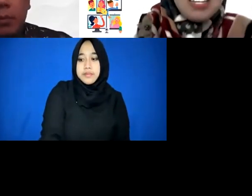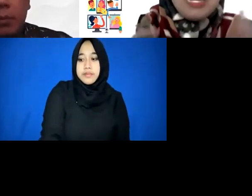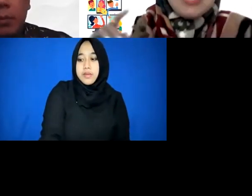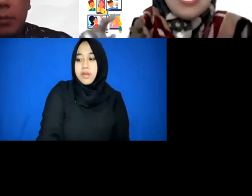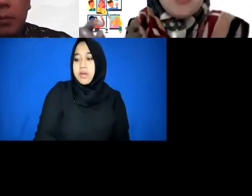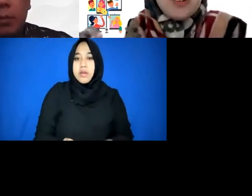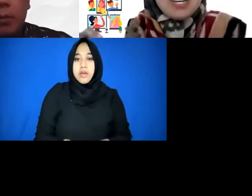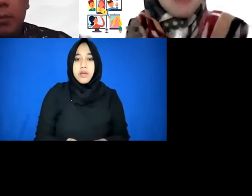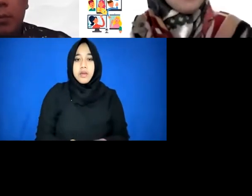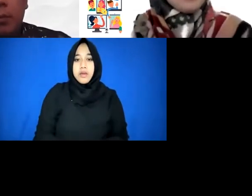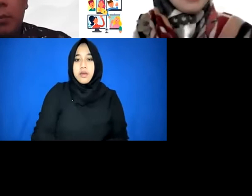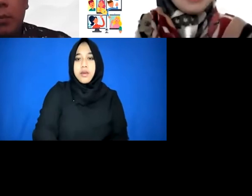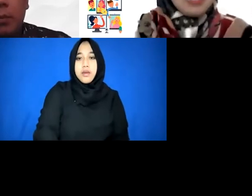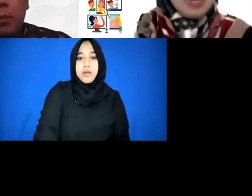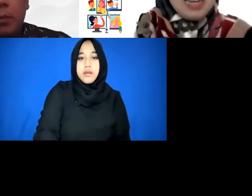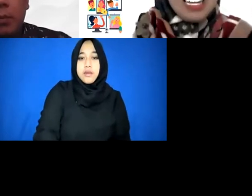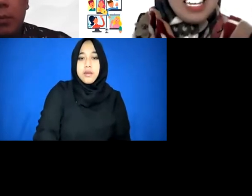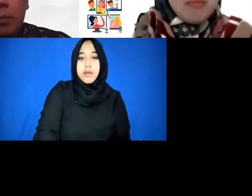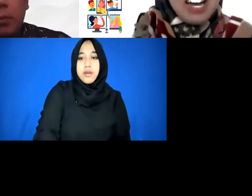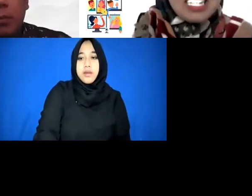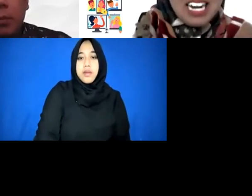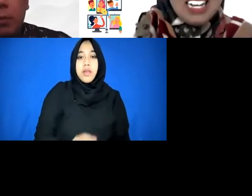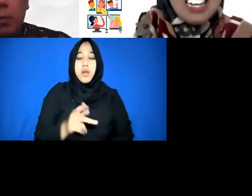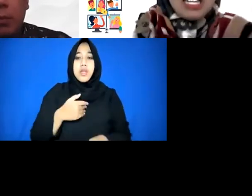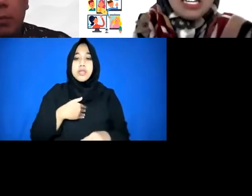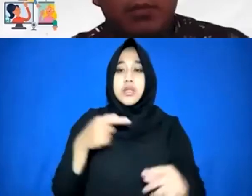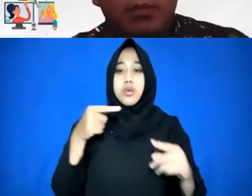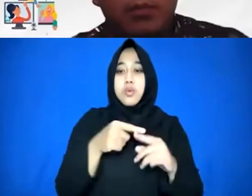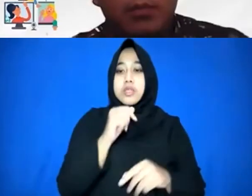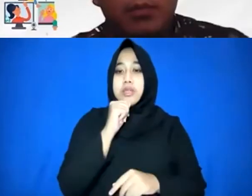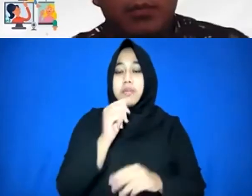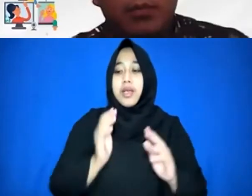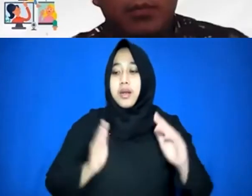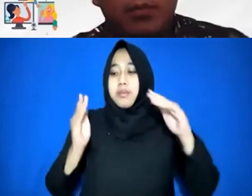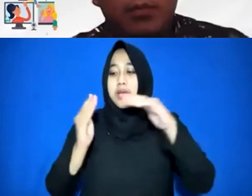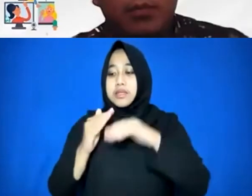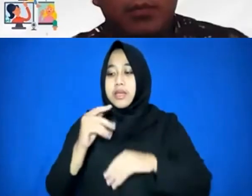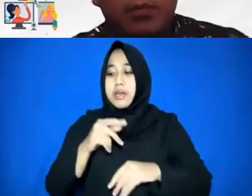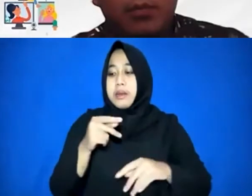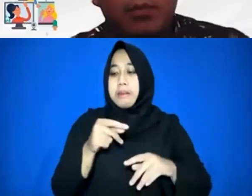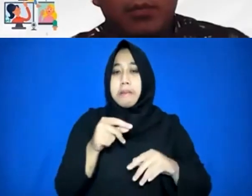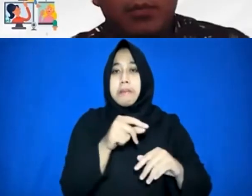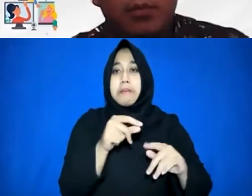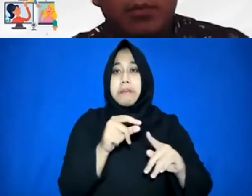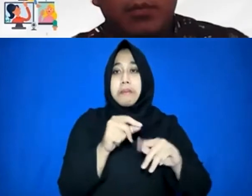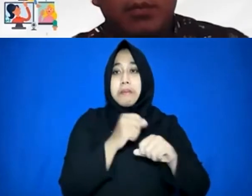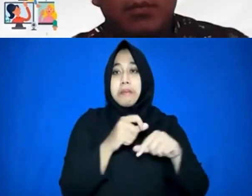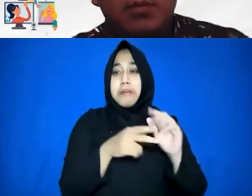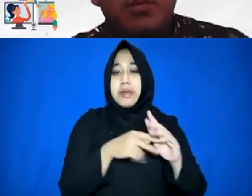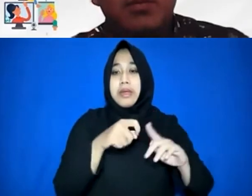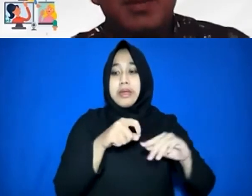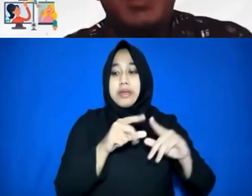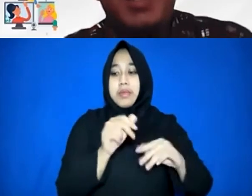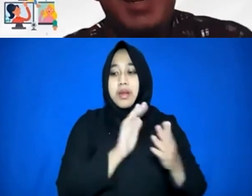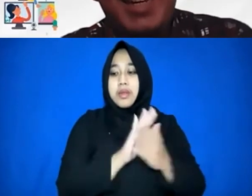siapa nih, nanti dihubungkan. Kebetulan saya sekarang ada di Makassar, jadi saya pegang key personnya dulu di Bandung untuk menghubungkan